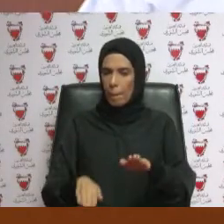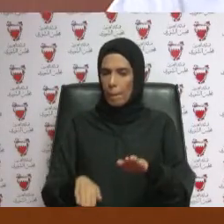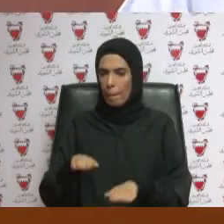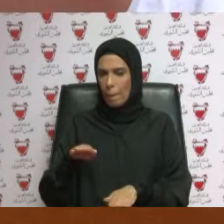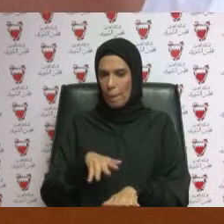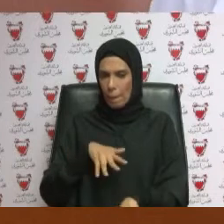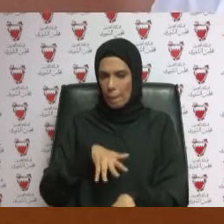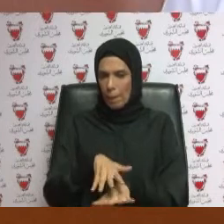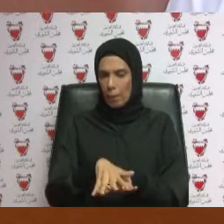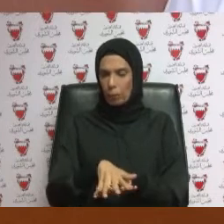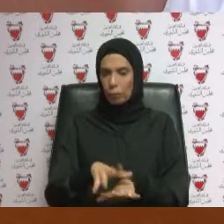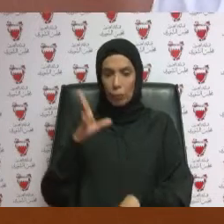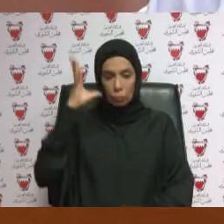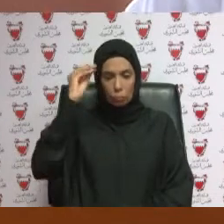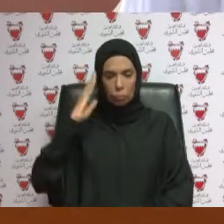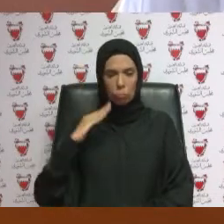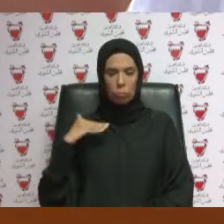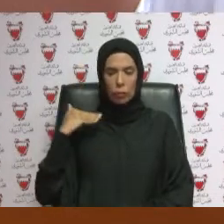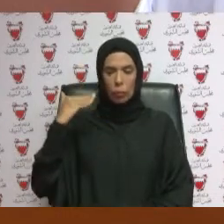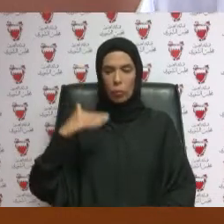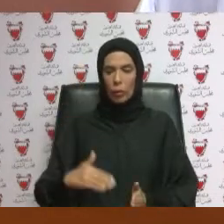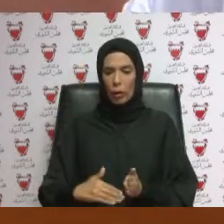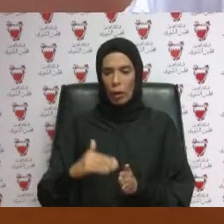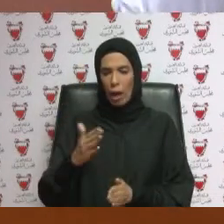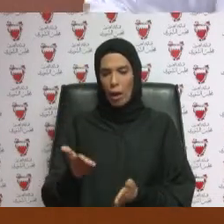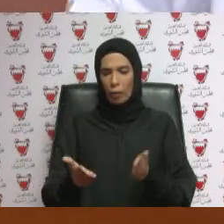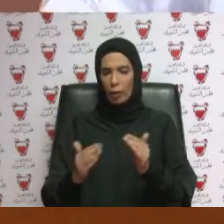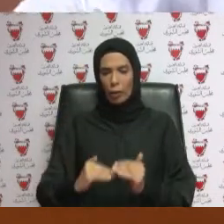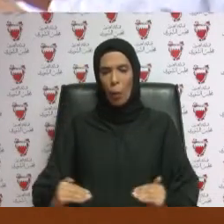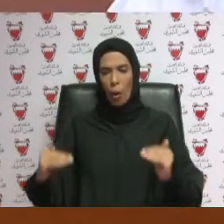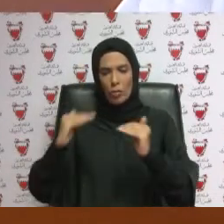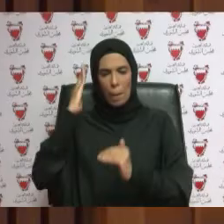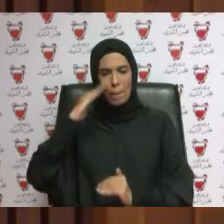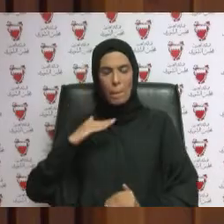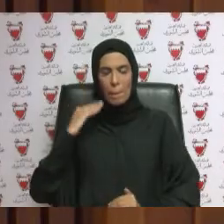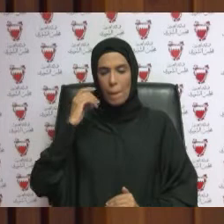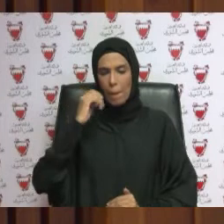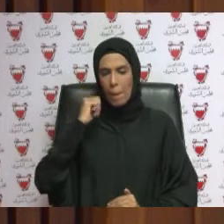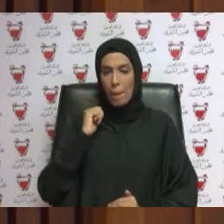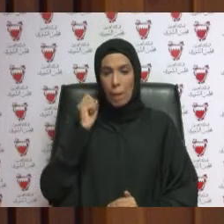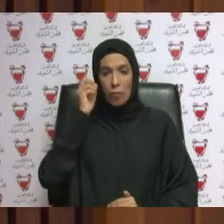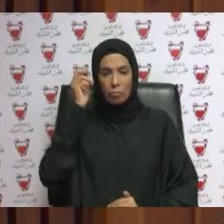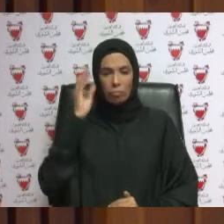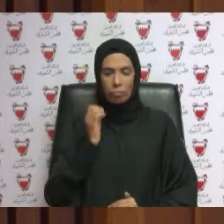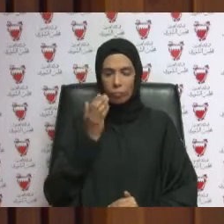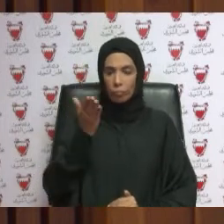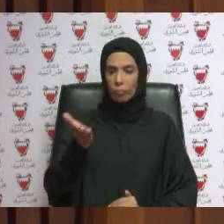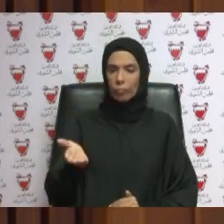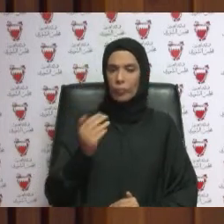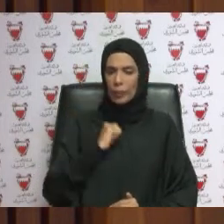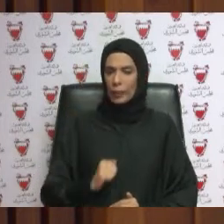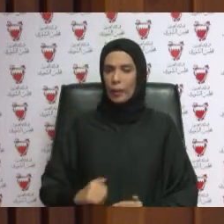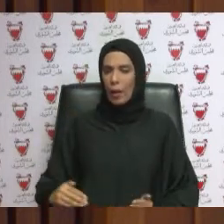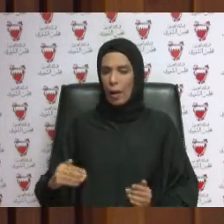لإدماج احتياجات المرأة وبما يحقق التوازن بين الجنسين. ورأت اللجنة أن فكرة الاقتراح بقانون تساهم في